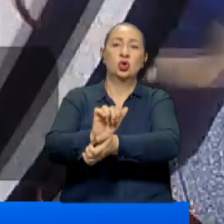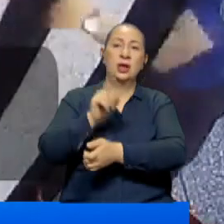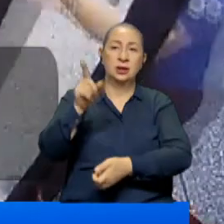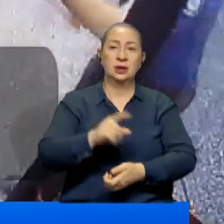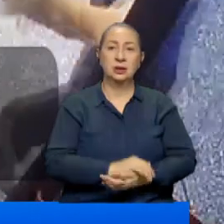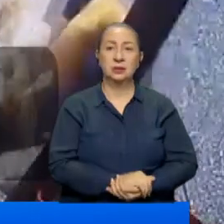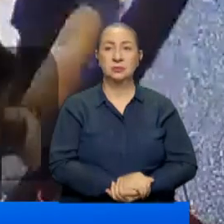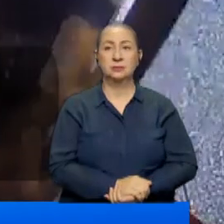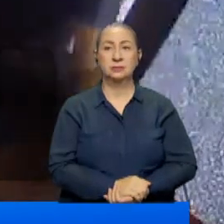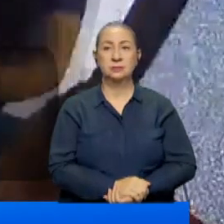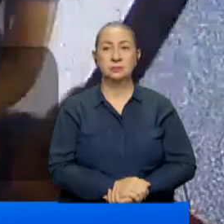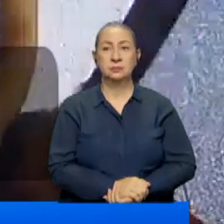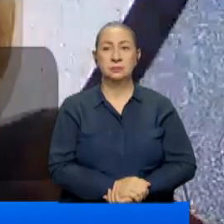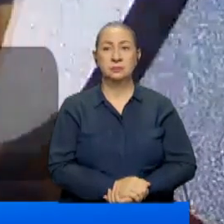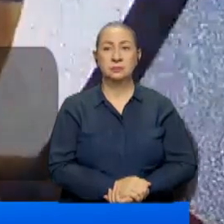tutuklandı.